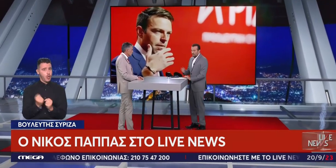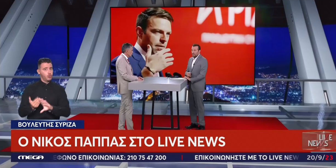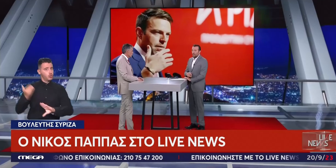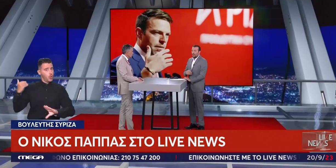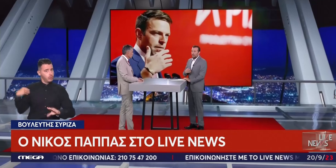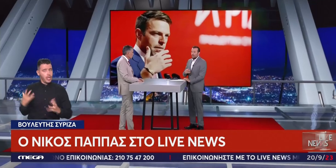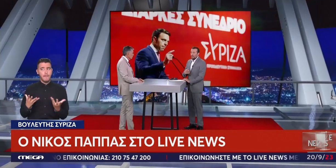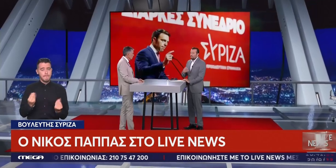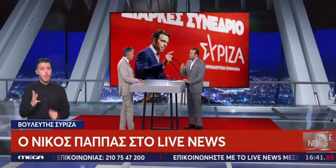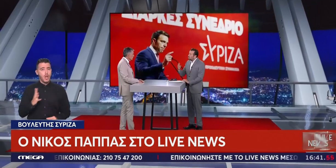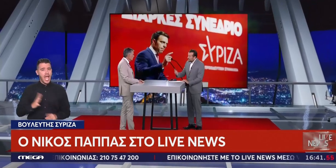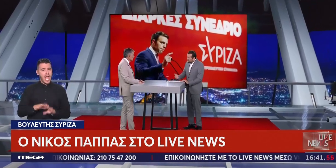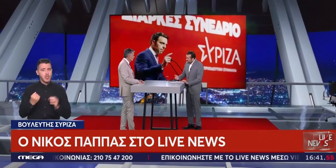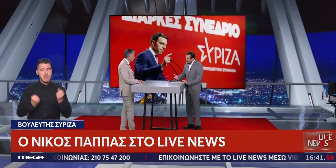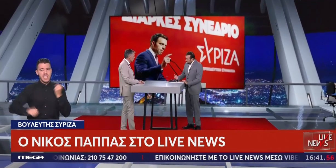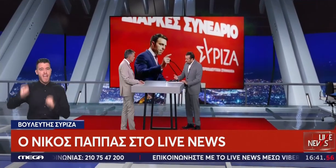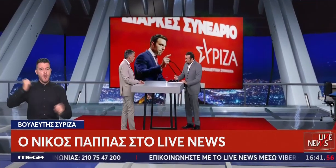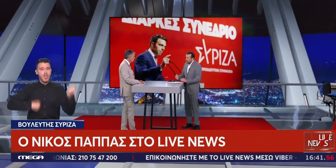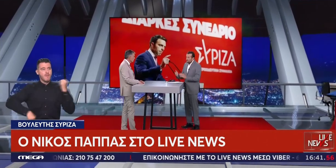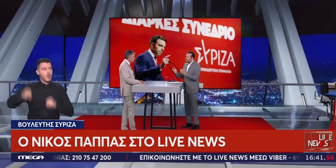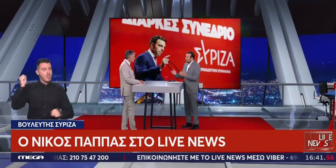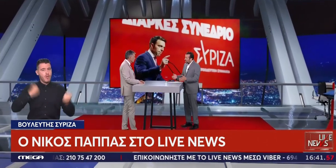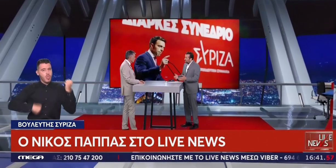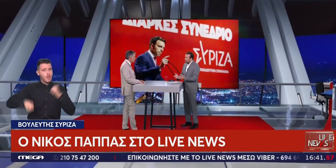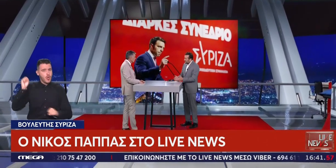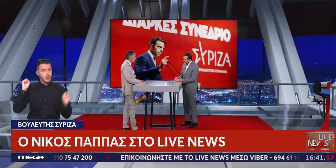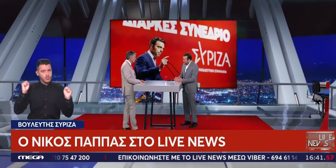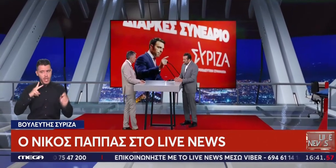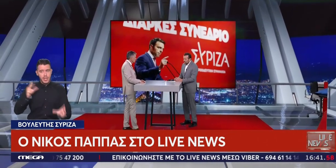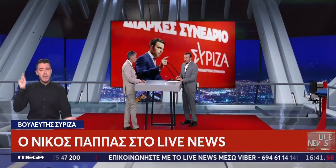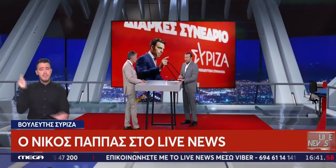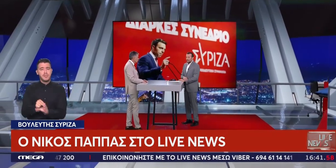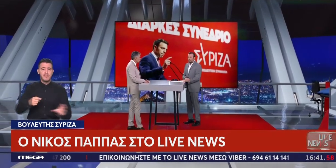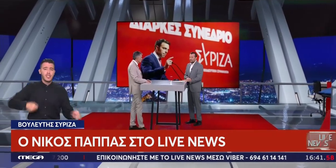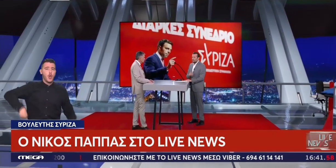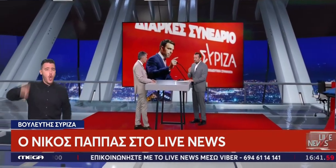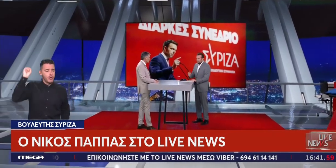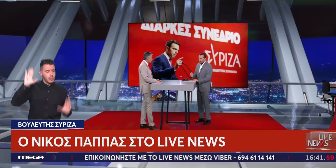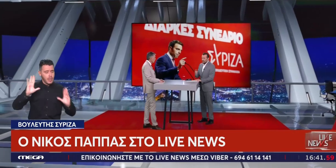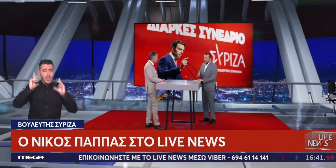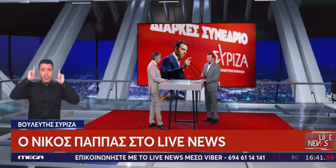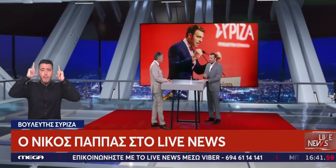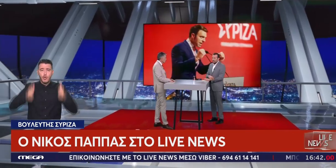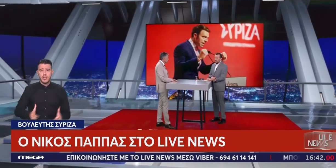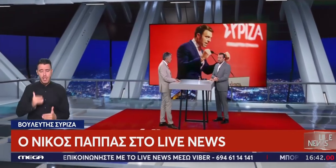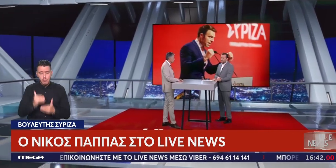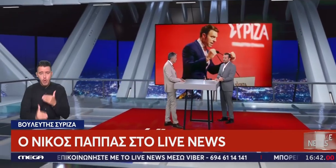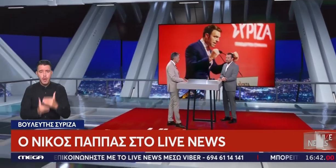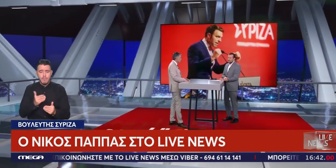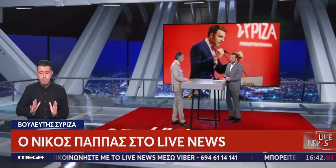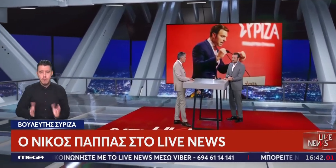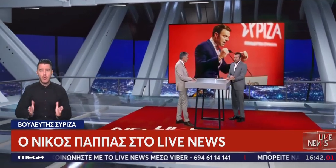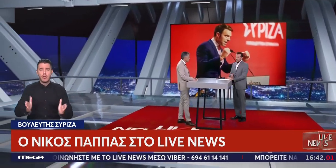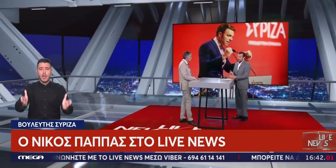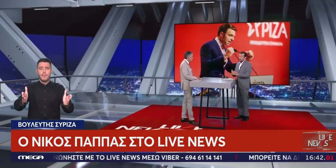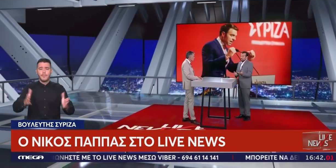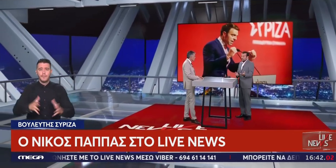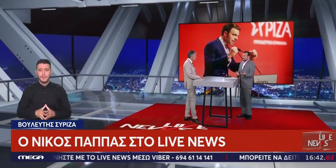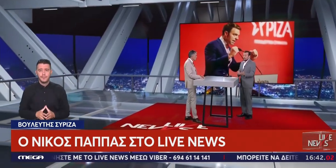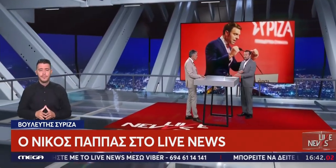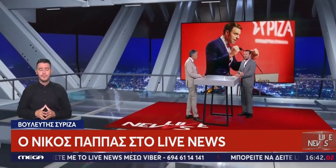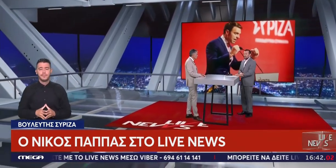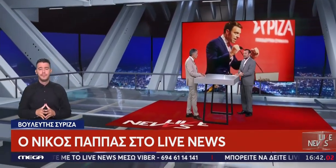μετασχηματισμό, τον καταψήφισαν. Δημοκρατικά προχωρήσαμε και βεβαίως και τώρα, και εδώ θα ήθελα και καθαρές τοποθετήσεις